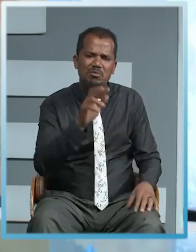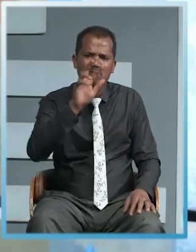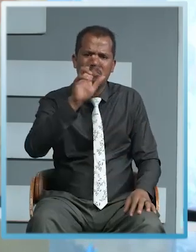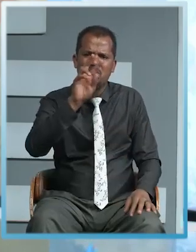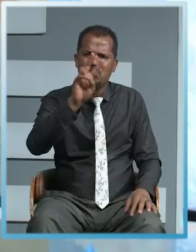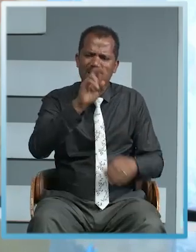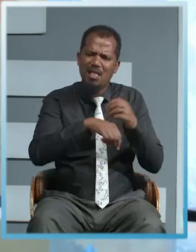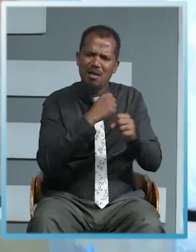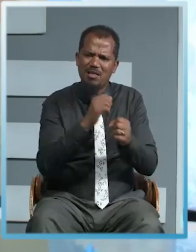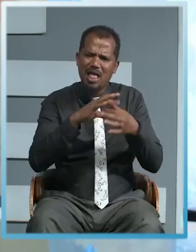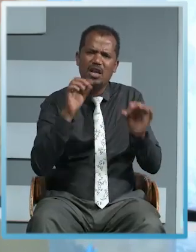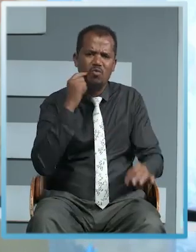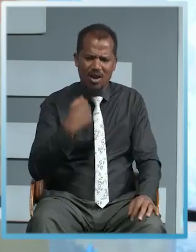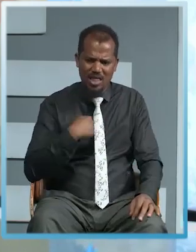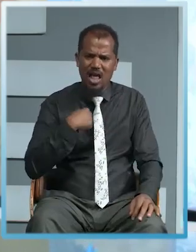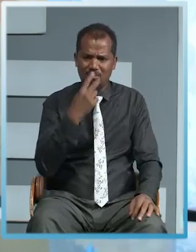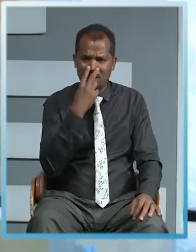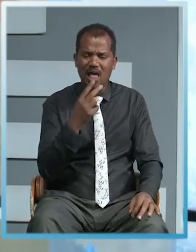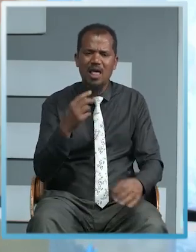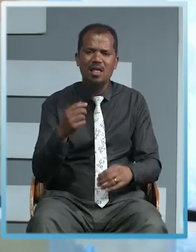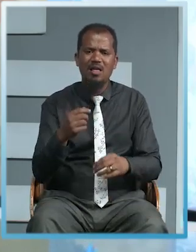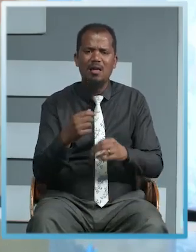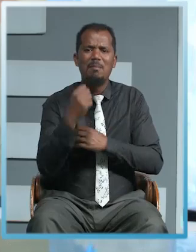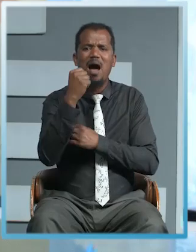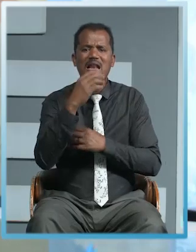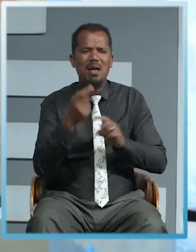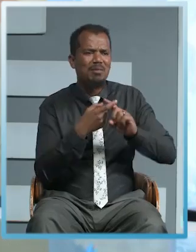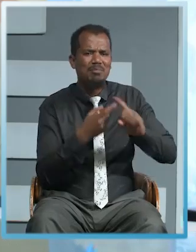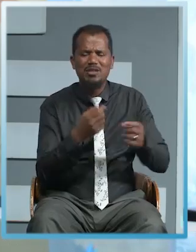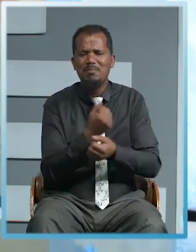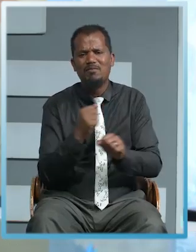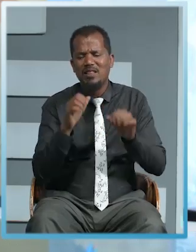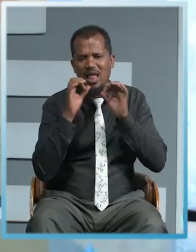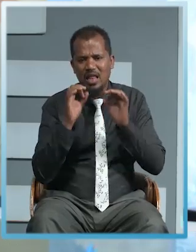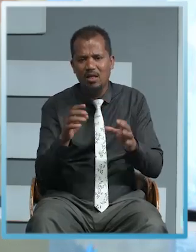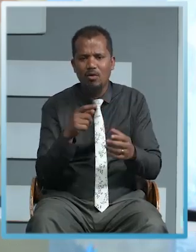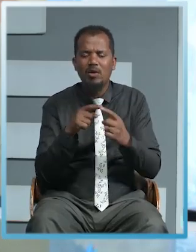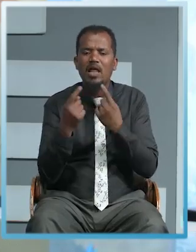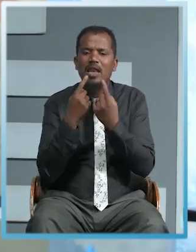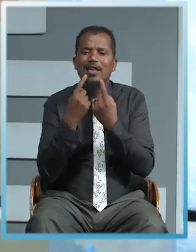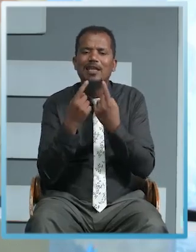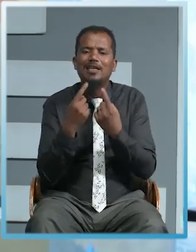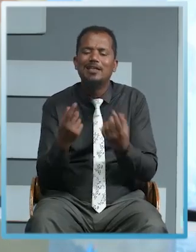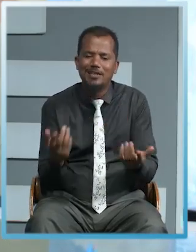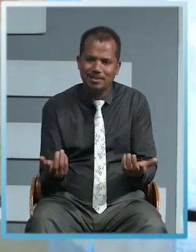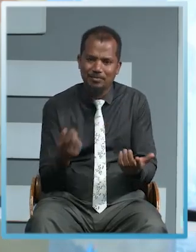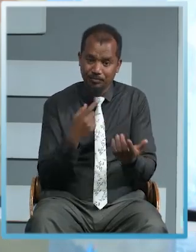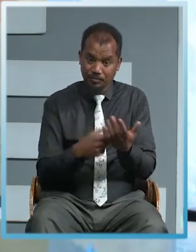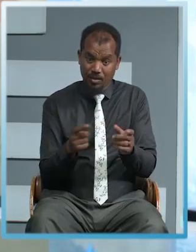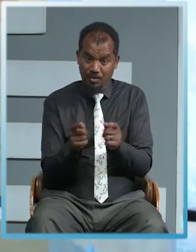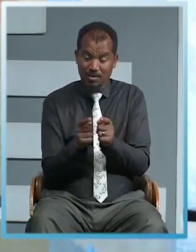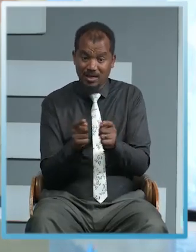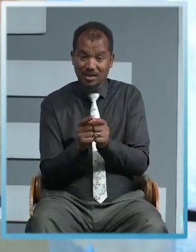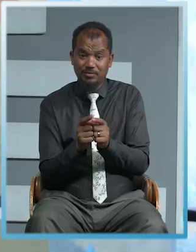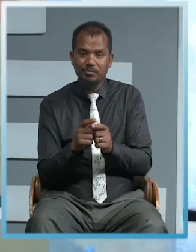የሶስት የሁለት አመታት ታሪክ እንኳን ብናይ በኃይልና በጠመንጃ የሚፈታ ነገር የለም ወደ ንግግር ነው። ስለዚህ ይሄ